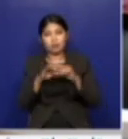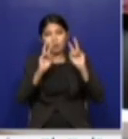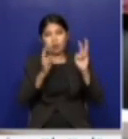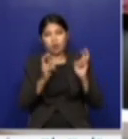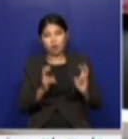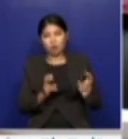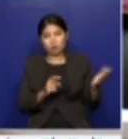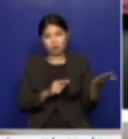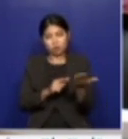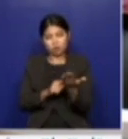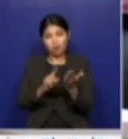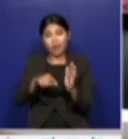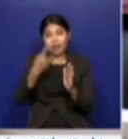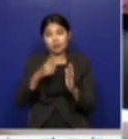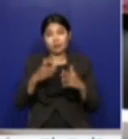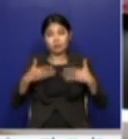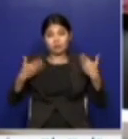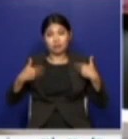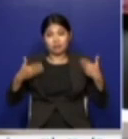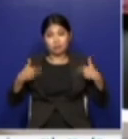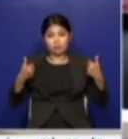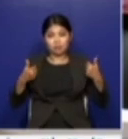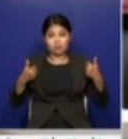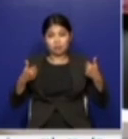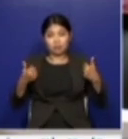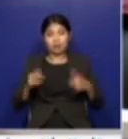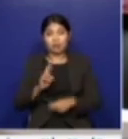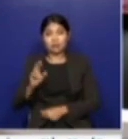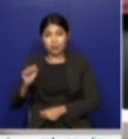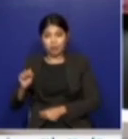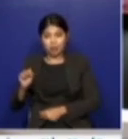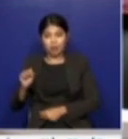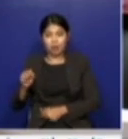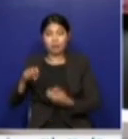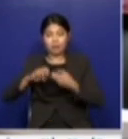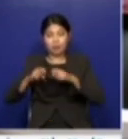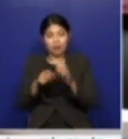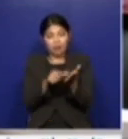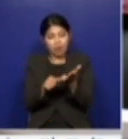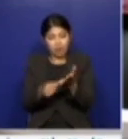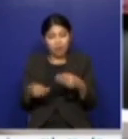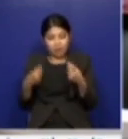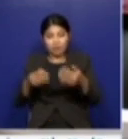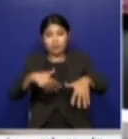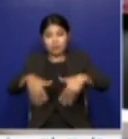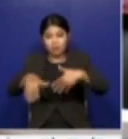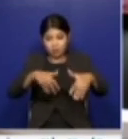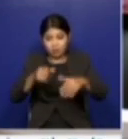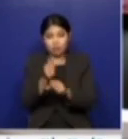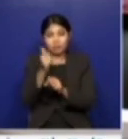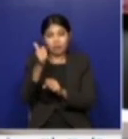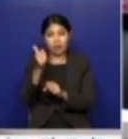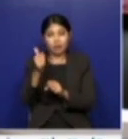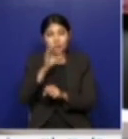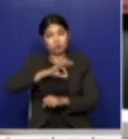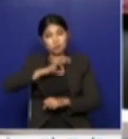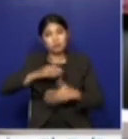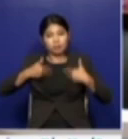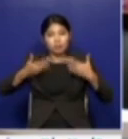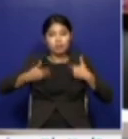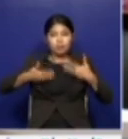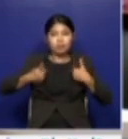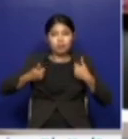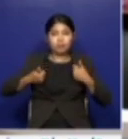แรกเราขี่เราดีใจนะครับต้องการครับว่าเวทีรัฐสภาจะเป็นวิธีแก้ปัญหาให้กับพี่น้องประชาชนหาทางออกให้กับพี่น้องประชา